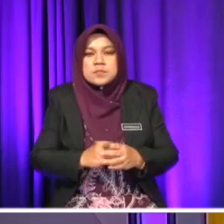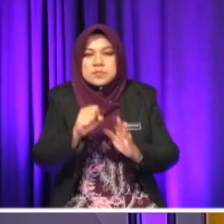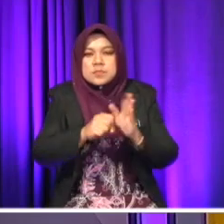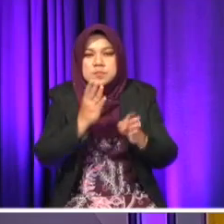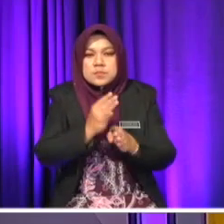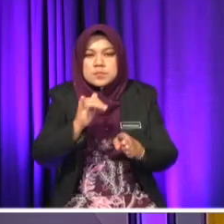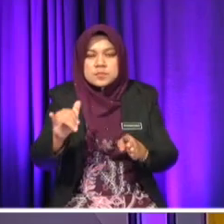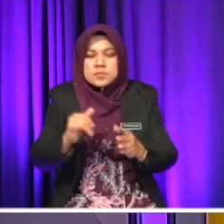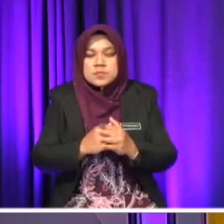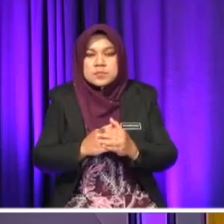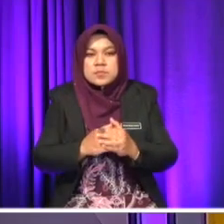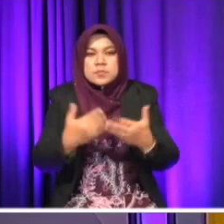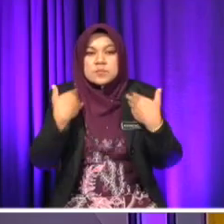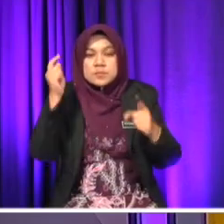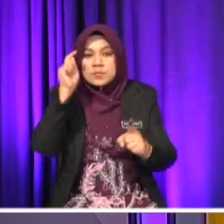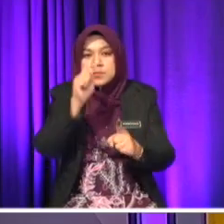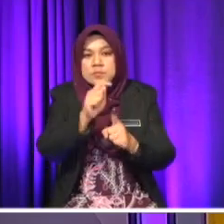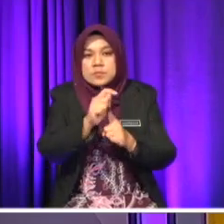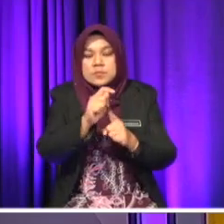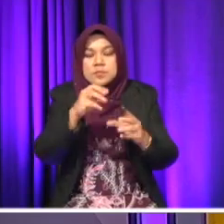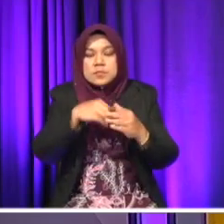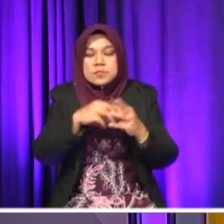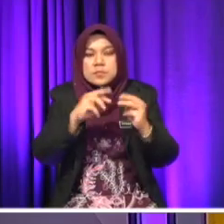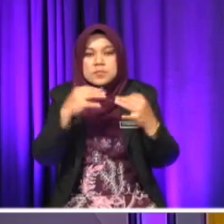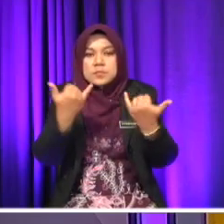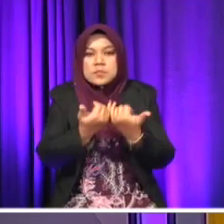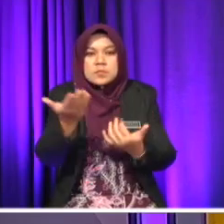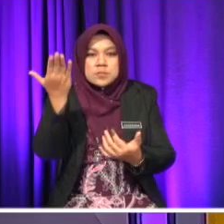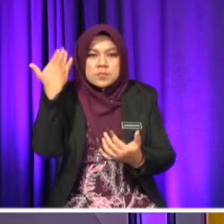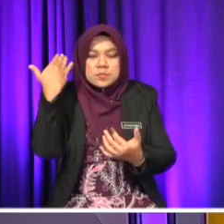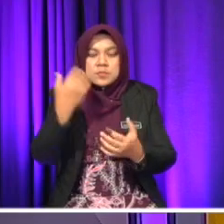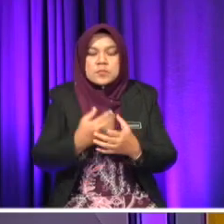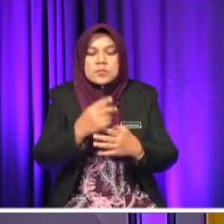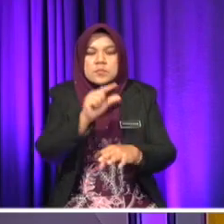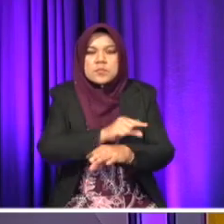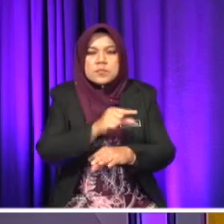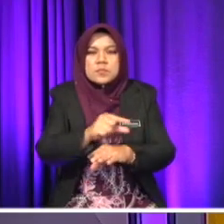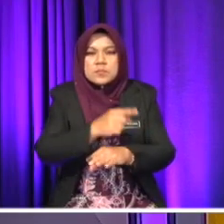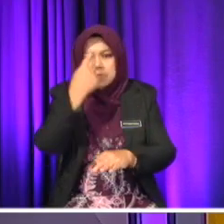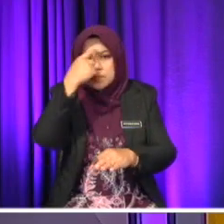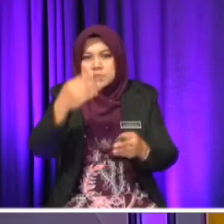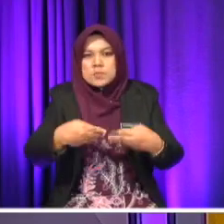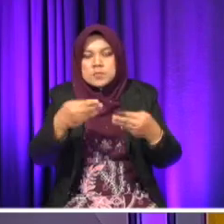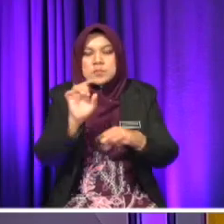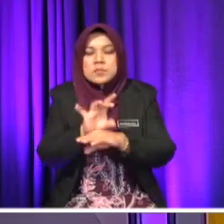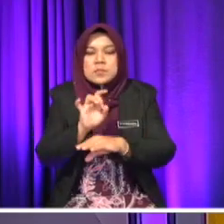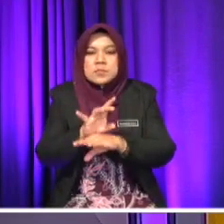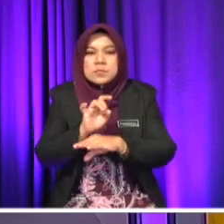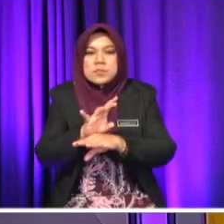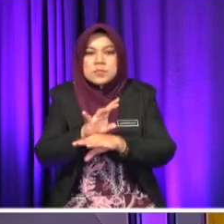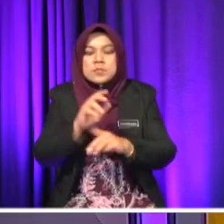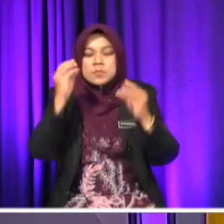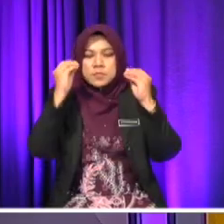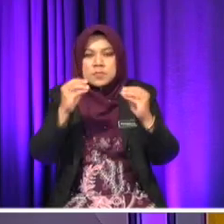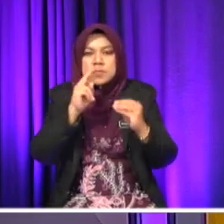gurindam ini ada tujuan bagi masyarakat terdahulu gurindam berfungsi untuk memberi nasihat ataupun pengajaran